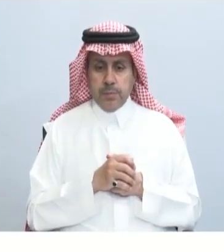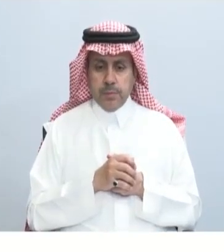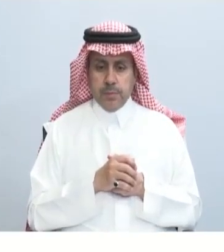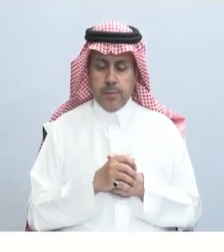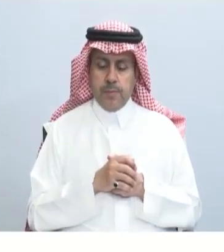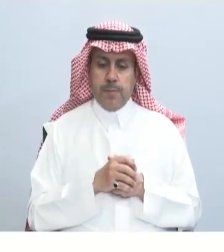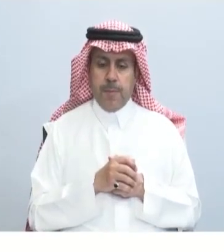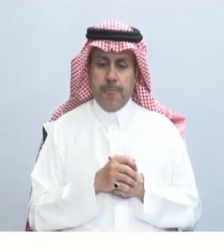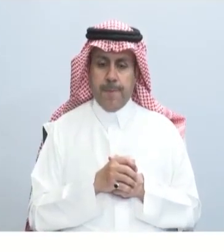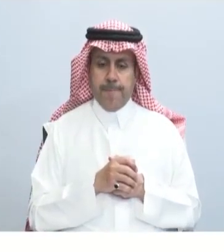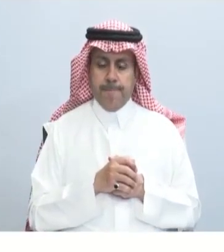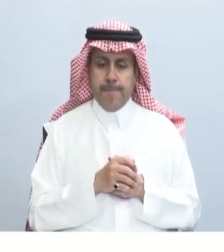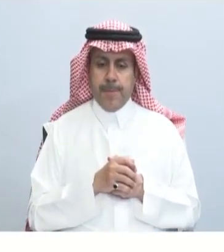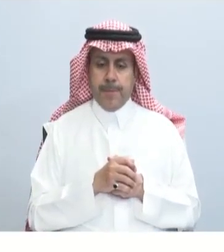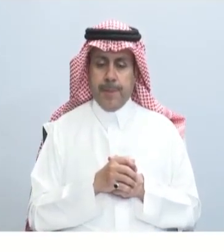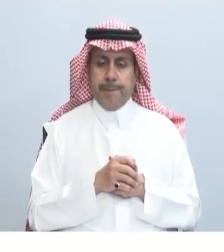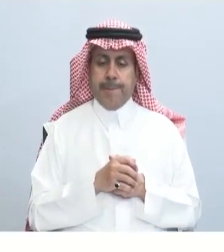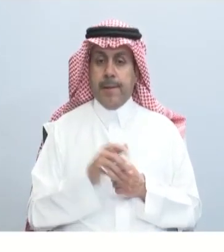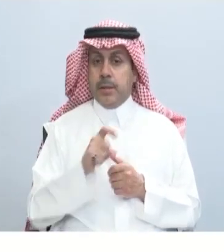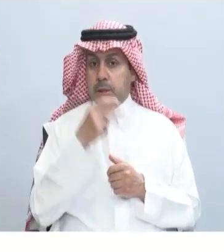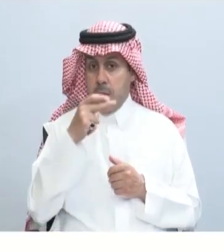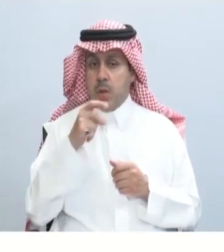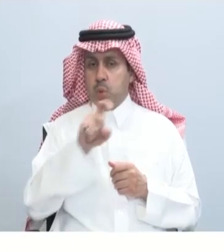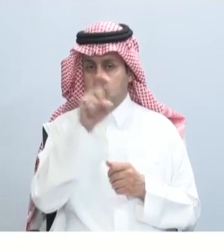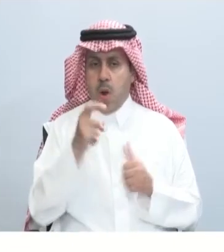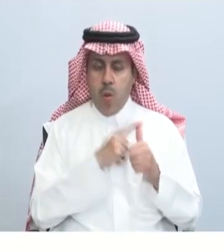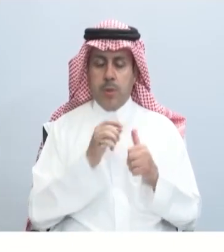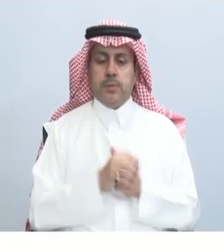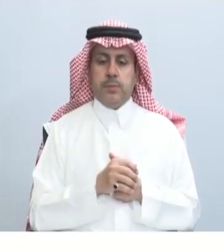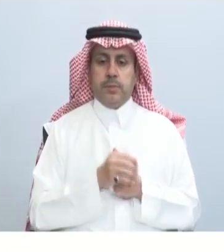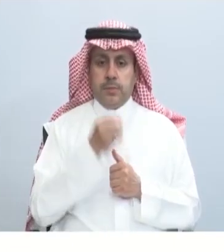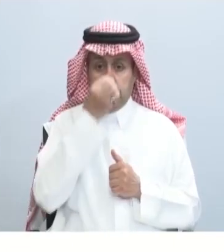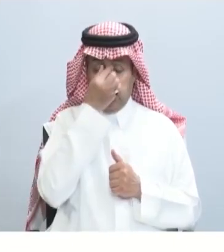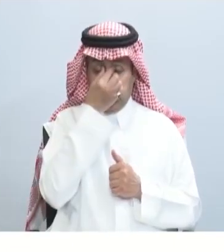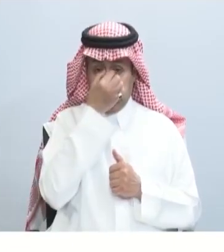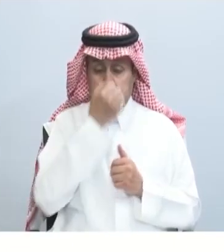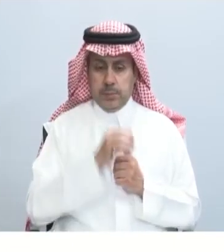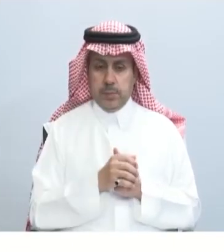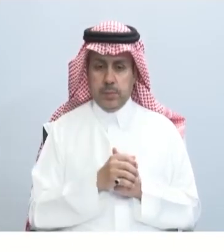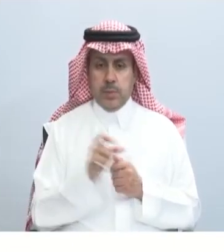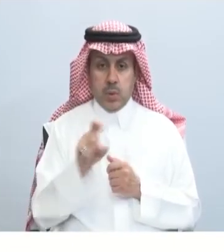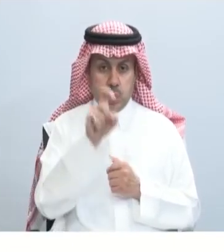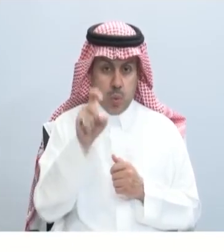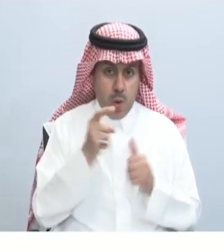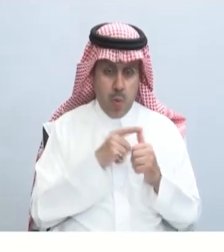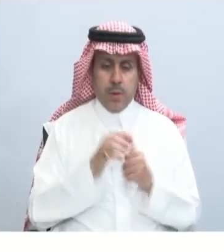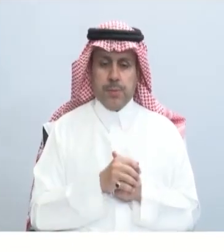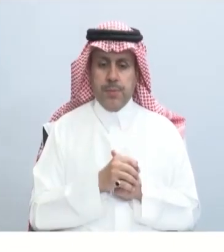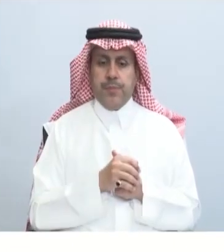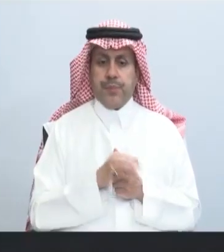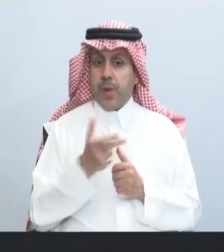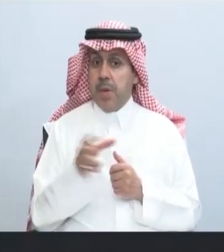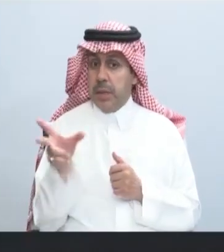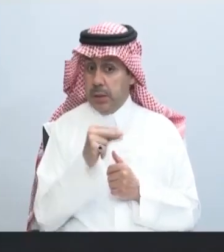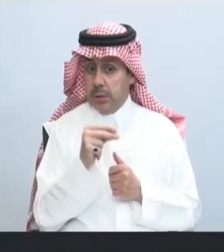عليه وسلم نبدا حل الواجب طلابي وطالبات بدءا بالسؤال الاول